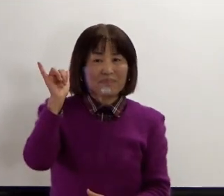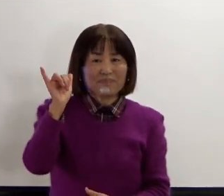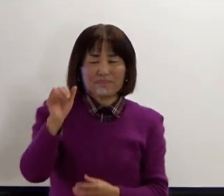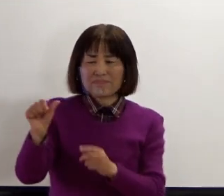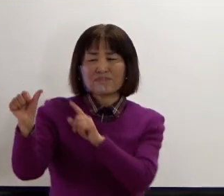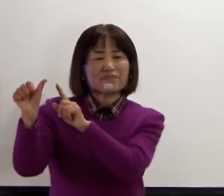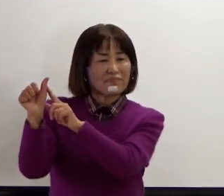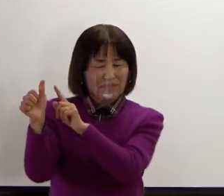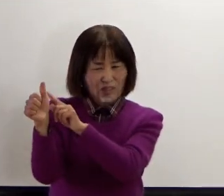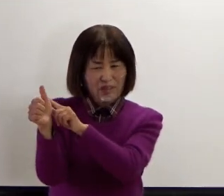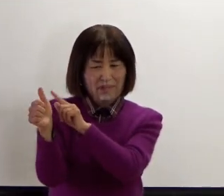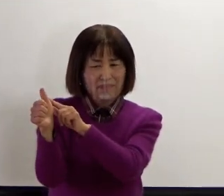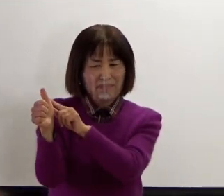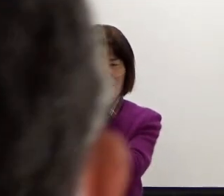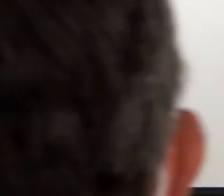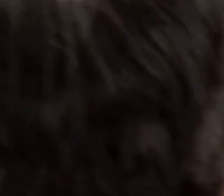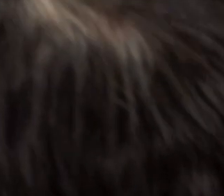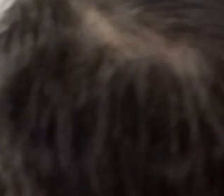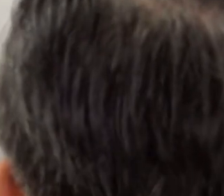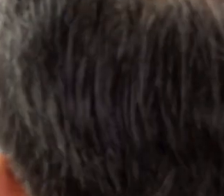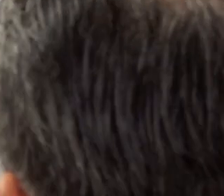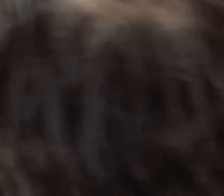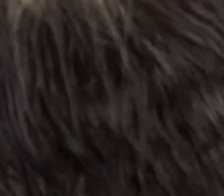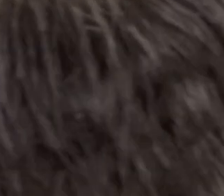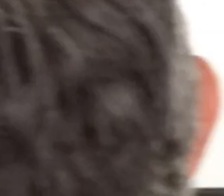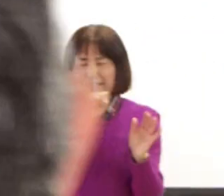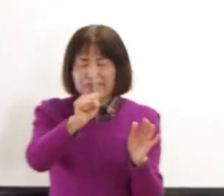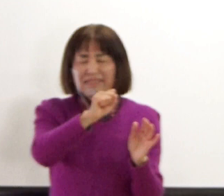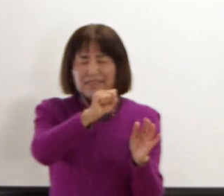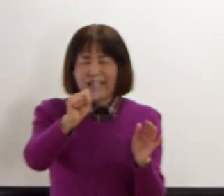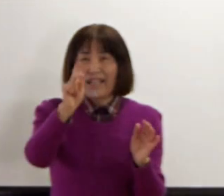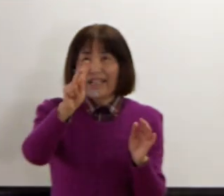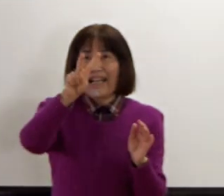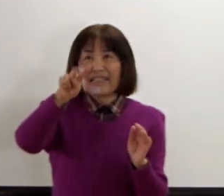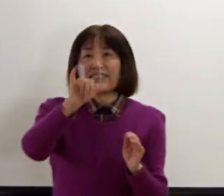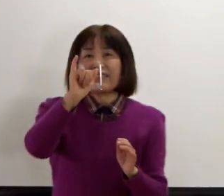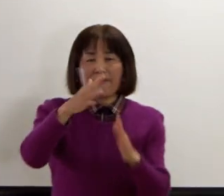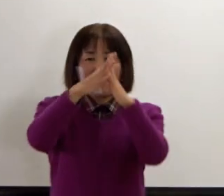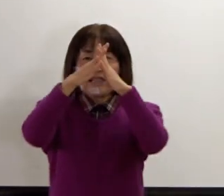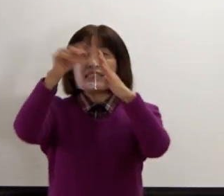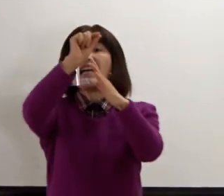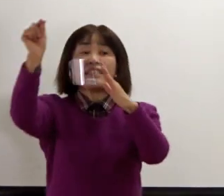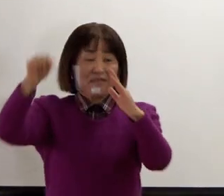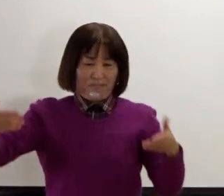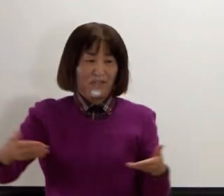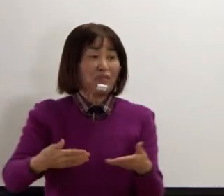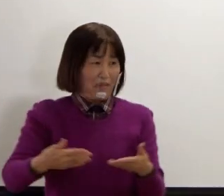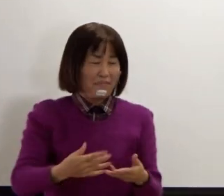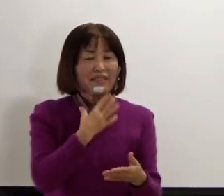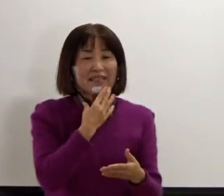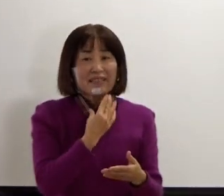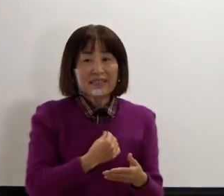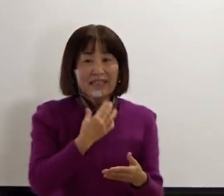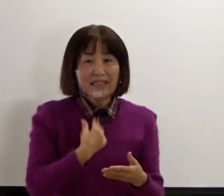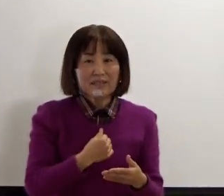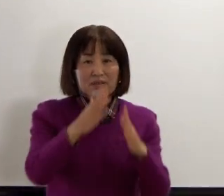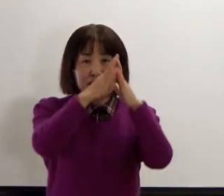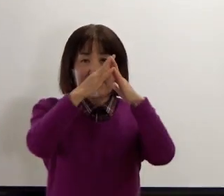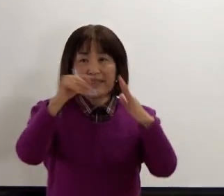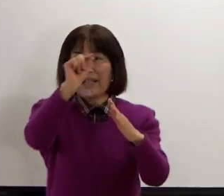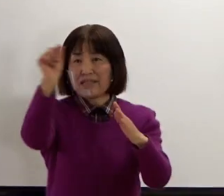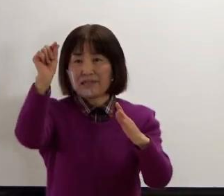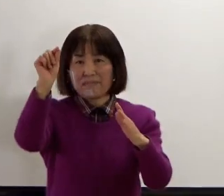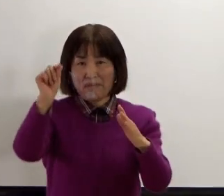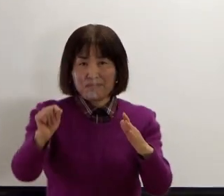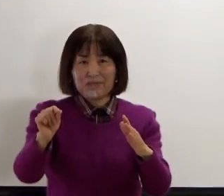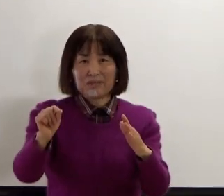この夫婦でありますけれども、ご主人はザカリアという名前で祭司でありました。イスラ